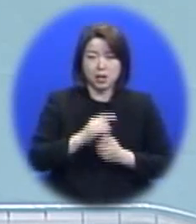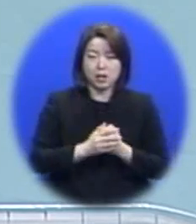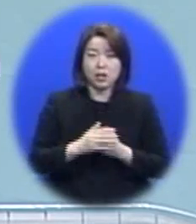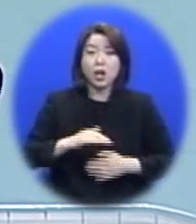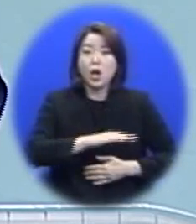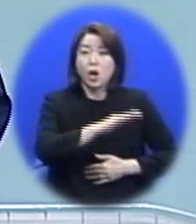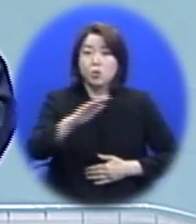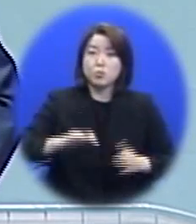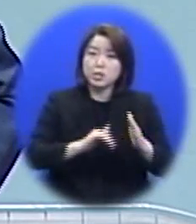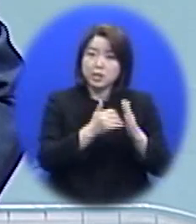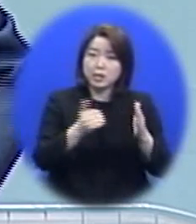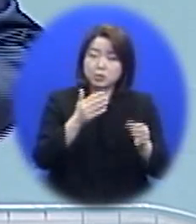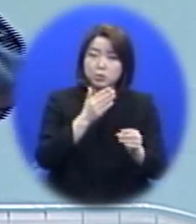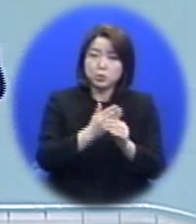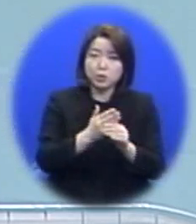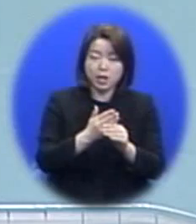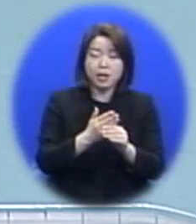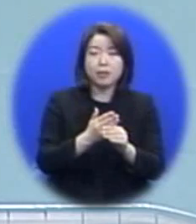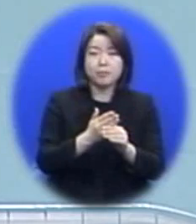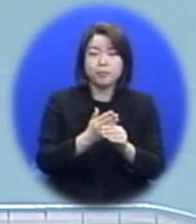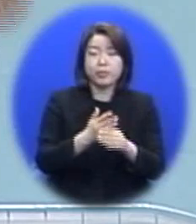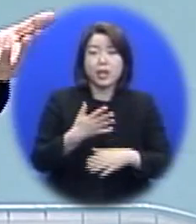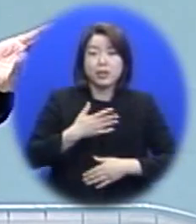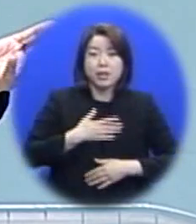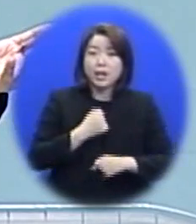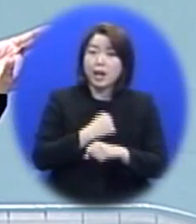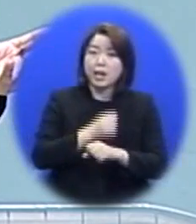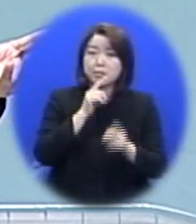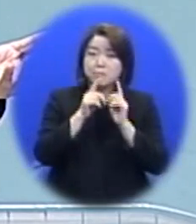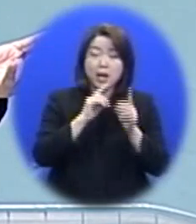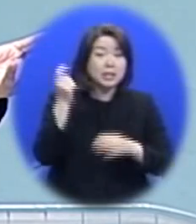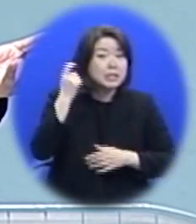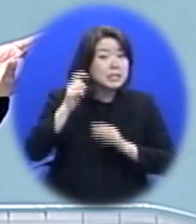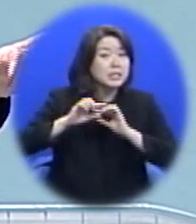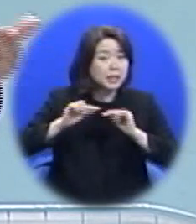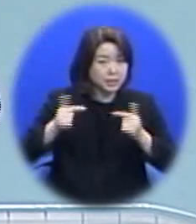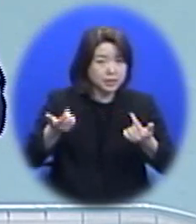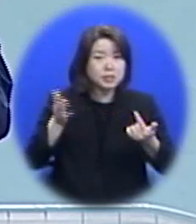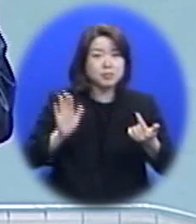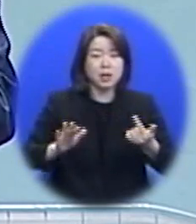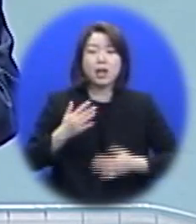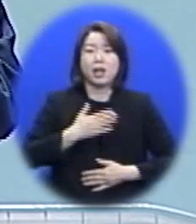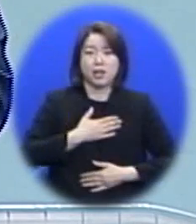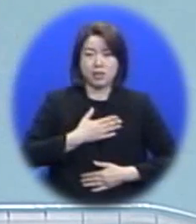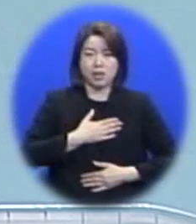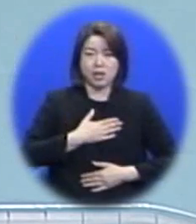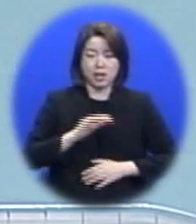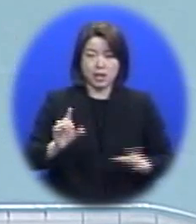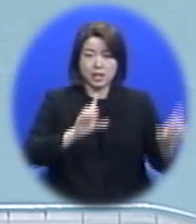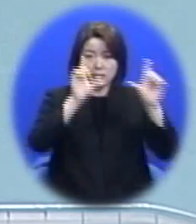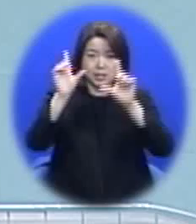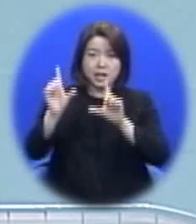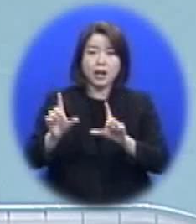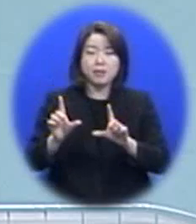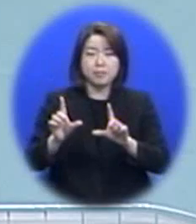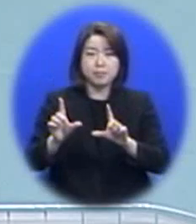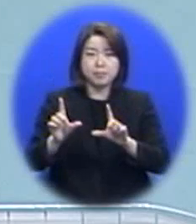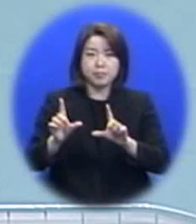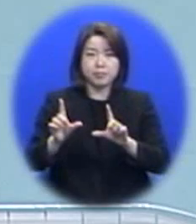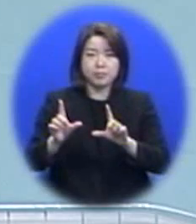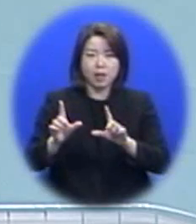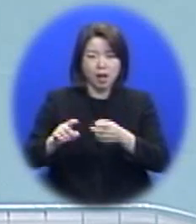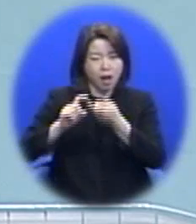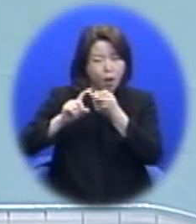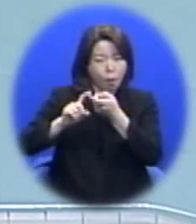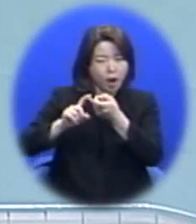안 믿는 가족들이 내가 하는 말은 안 듣지만 내 삶은 아주